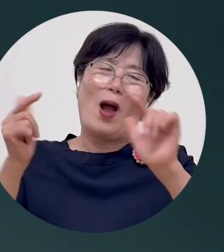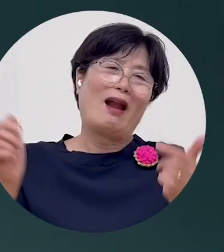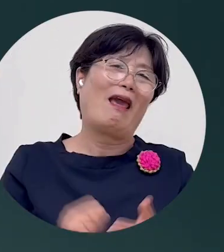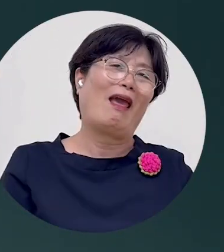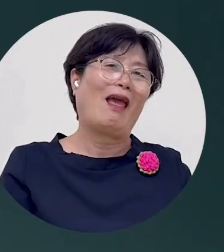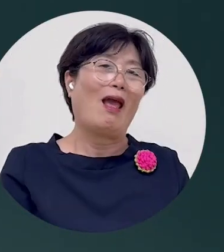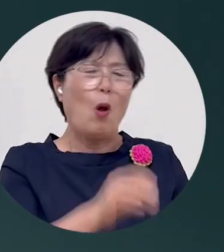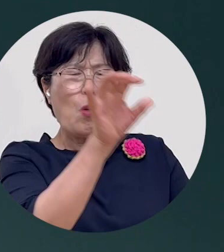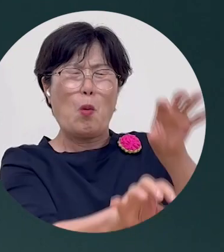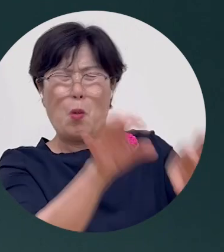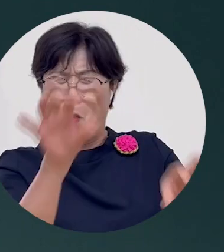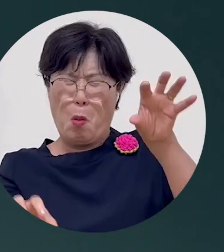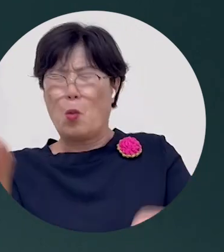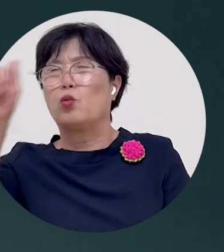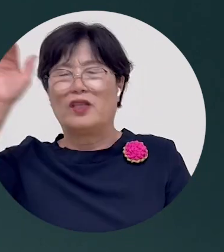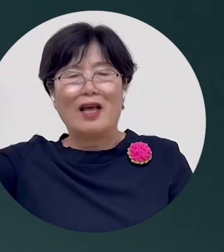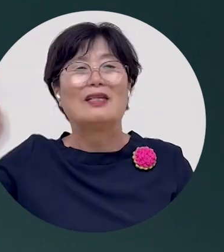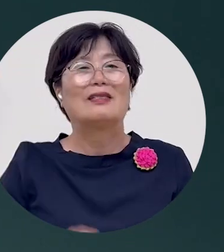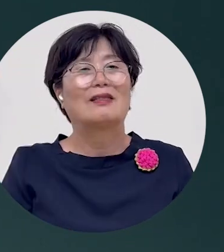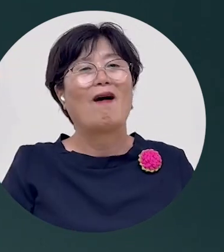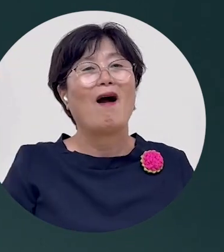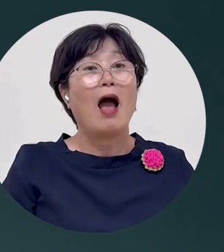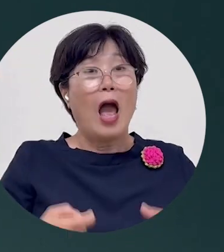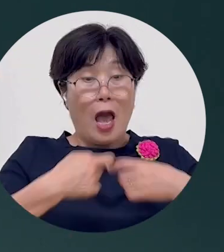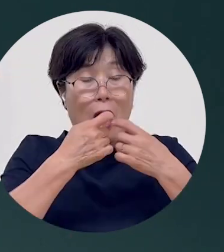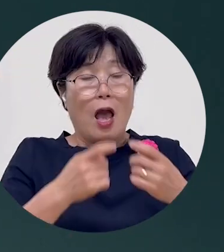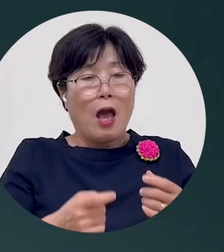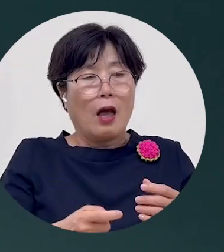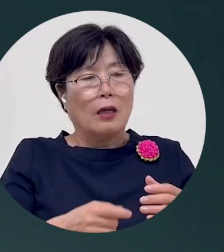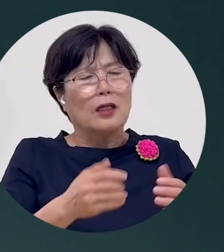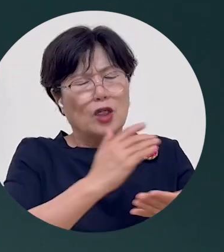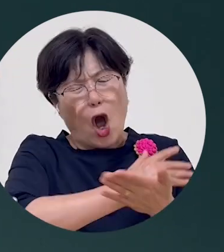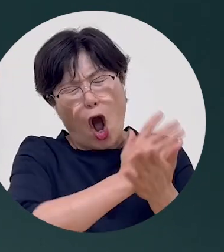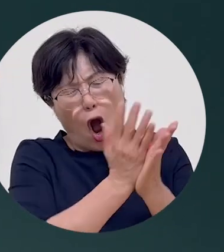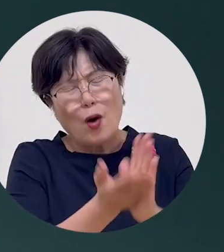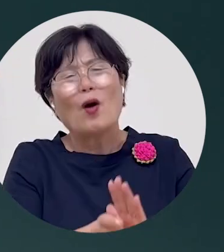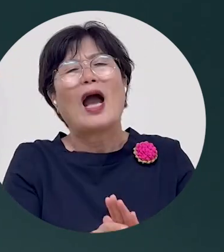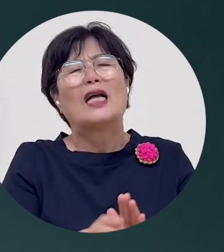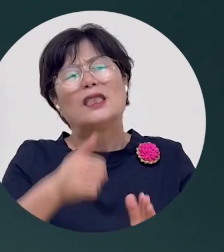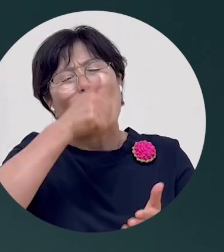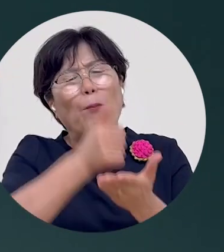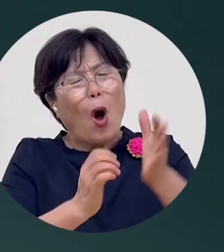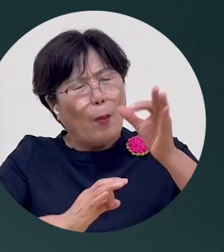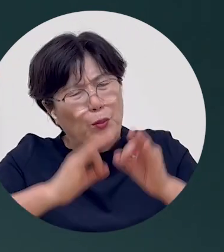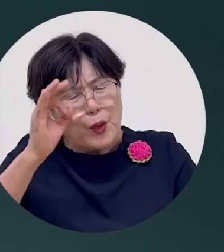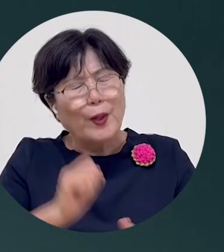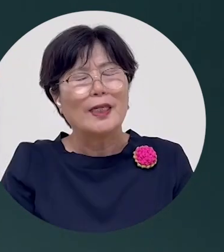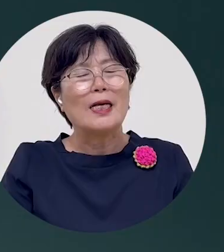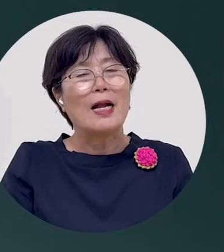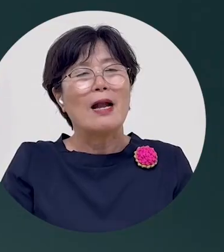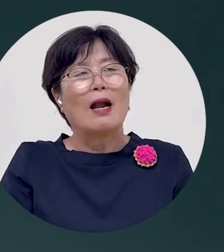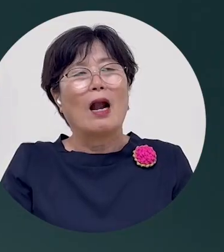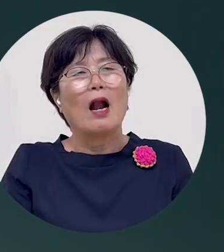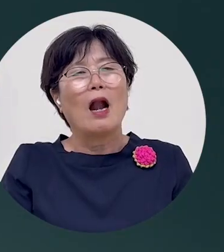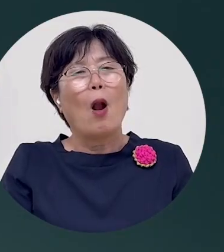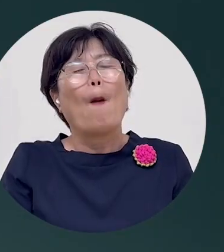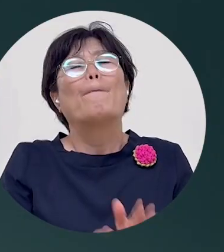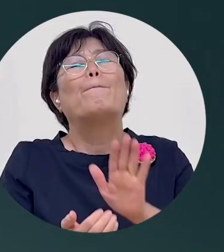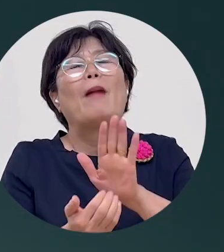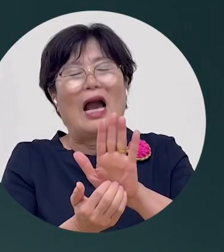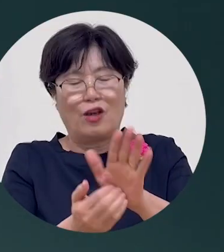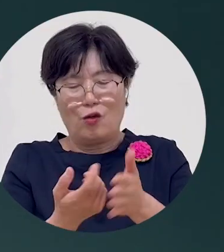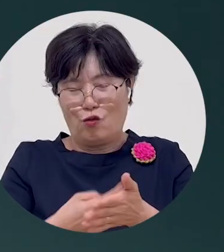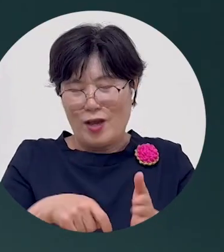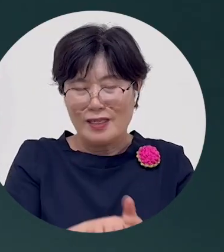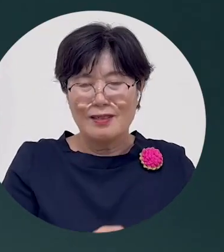곳곳에 있는 CCTV는 각종 범죄를 방지하거나 범죄자를 체포하거나